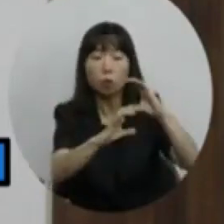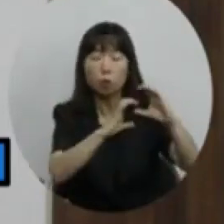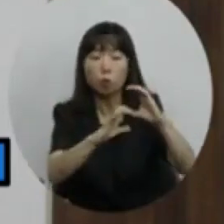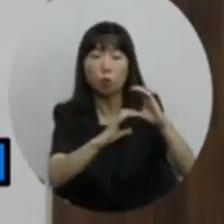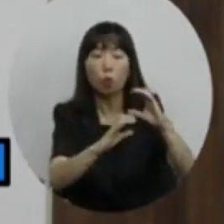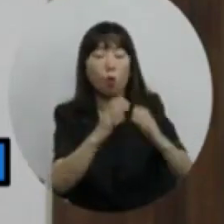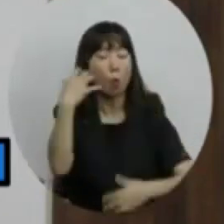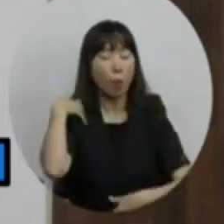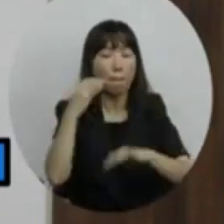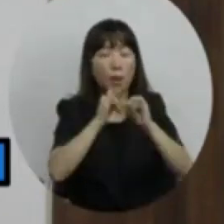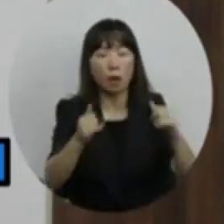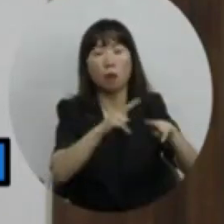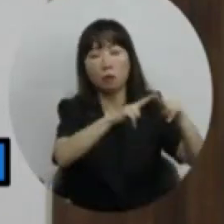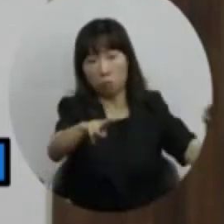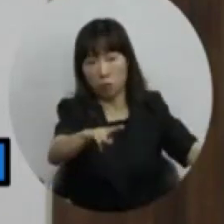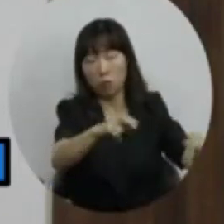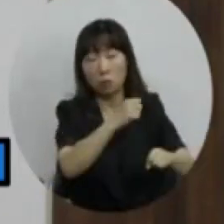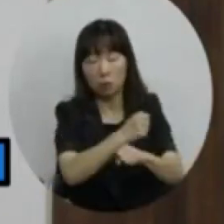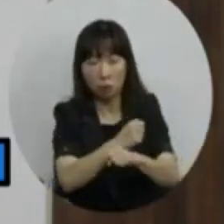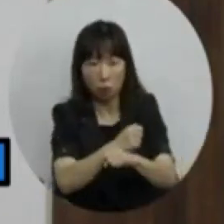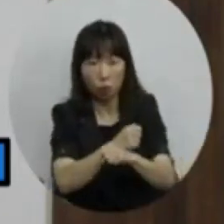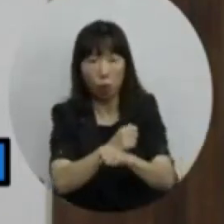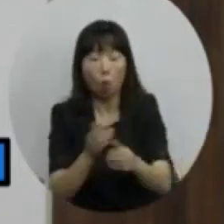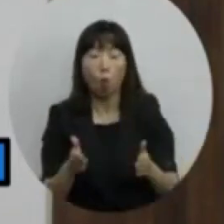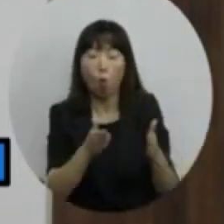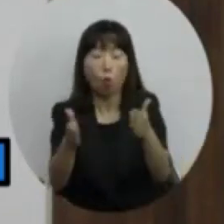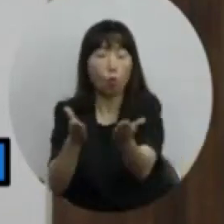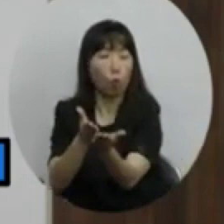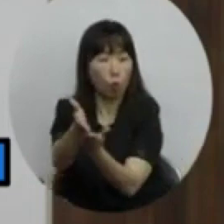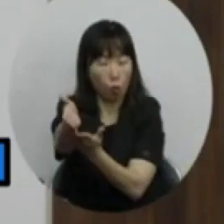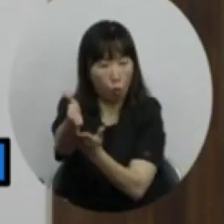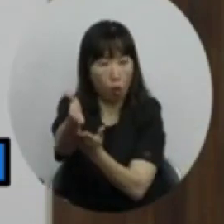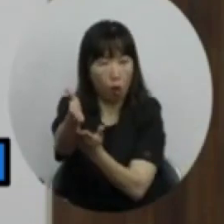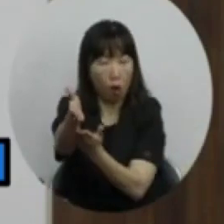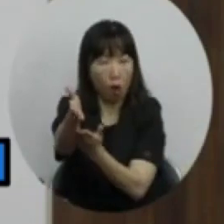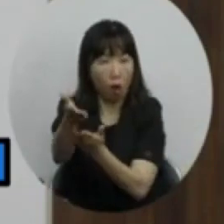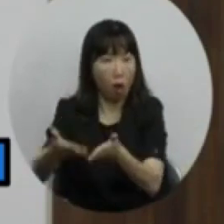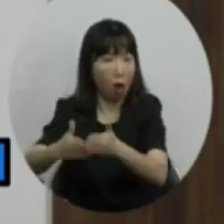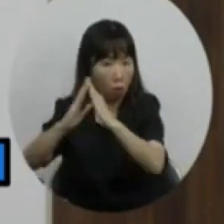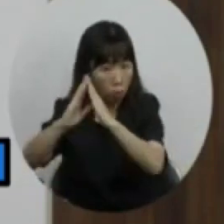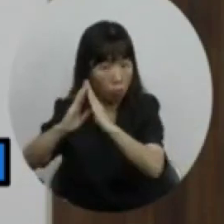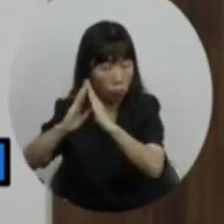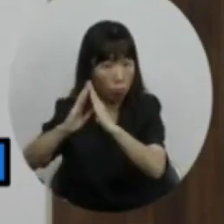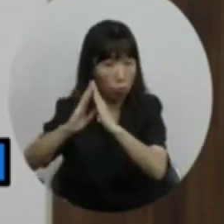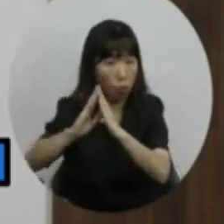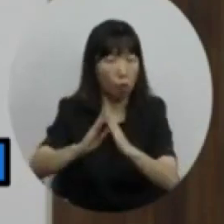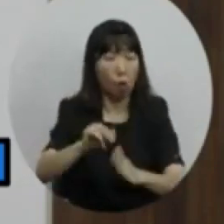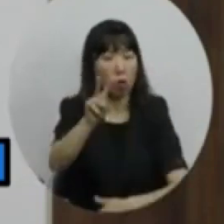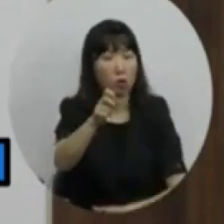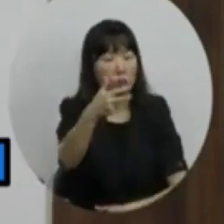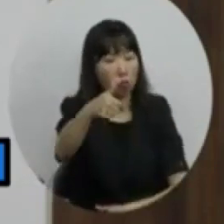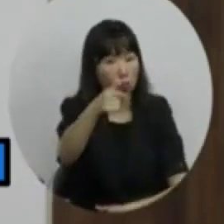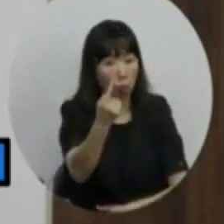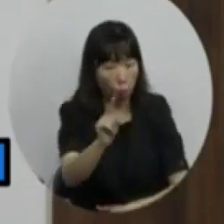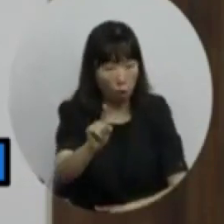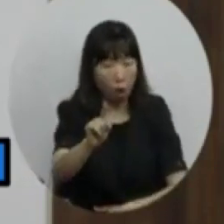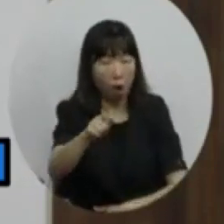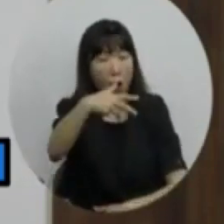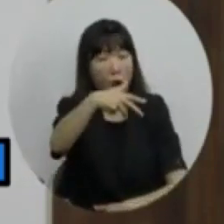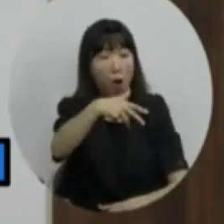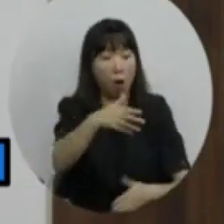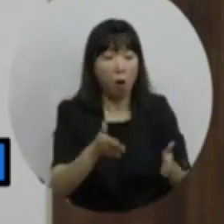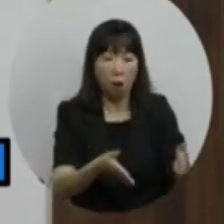폐지되고 도로과와 1개국이 신설되면서 3국 3 담당관 26과 체제가 4국